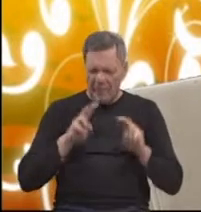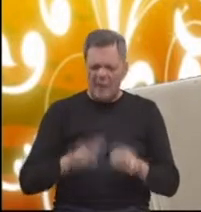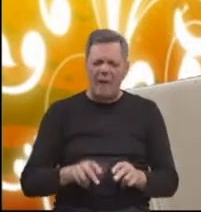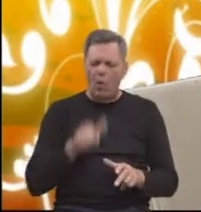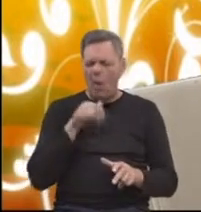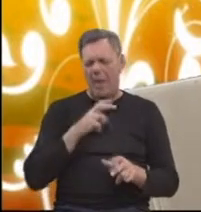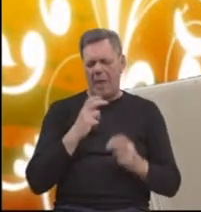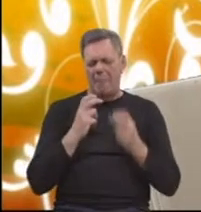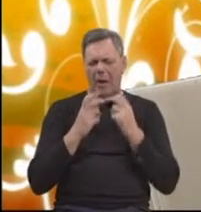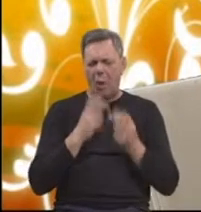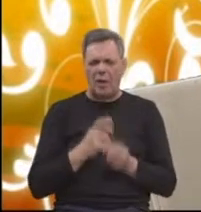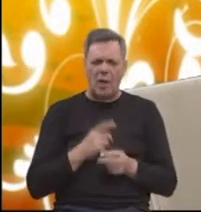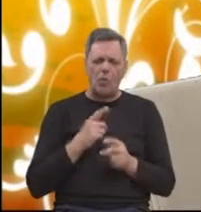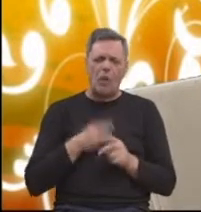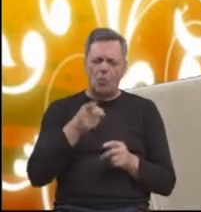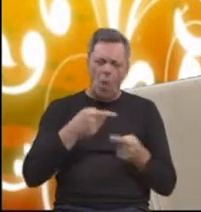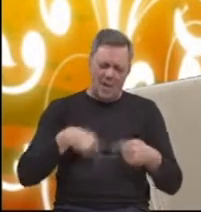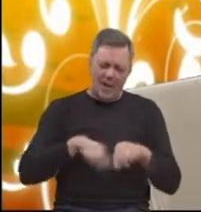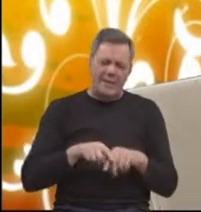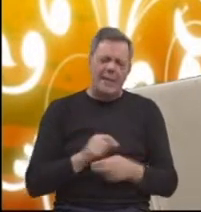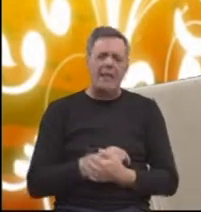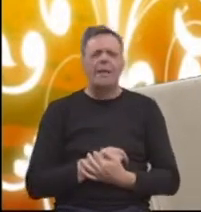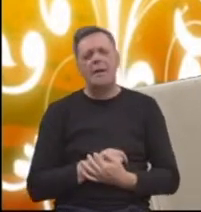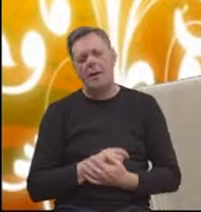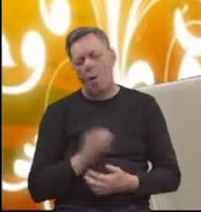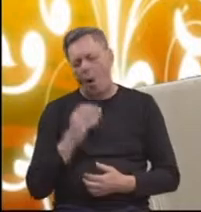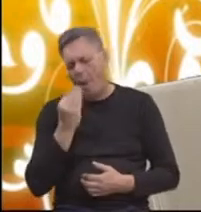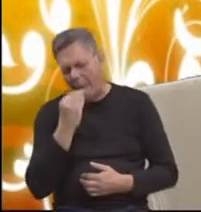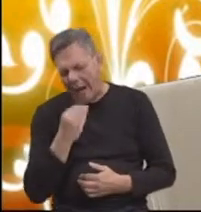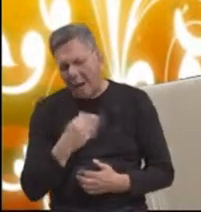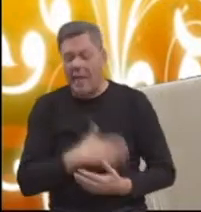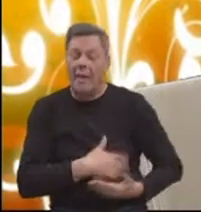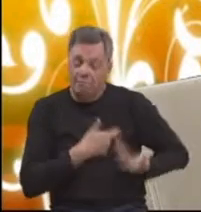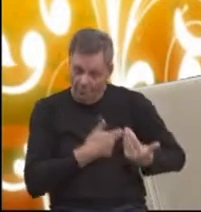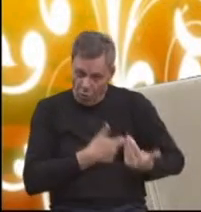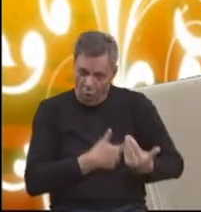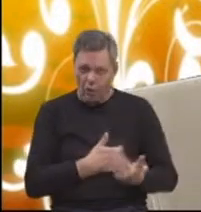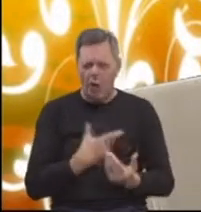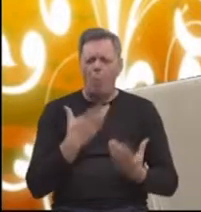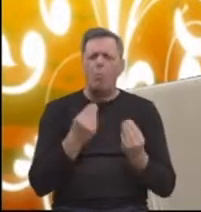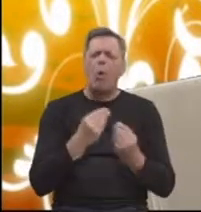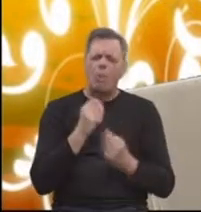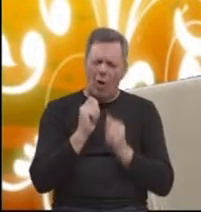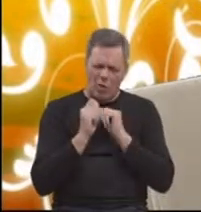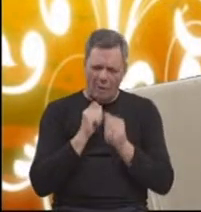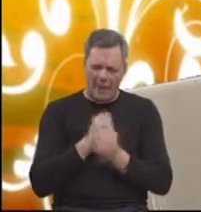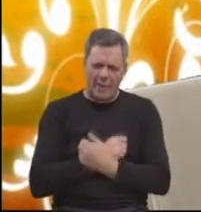sad na kongresu, baš u toj sekciji o prehrani dojenčadi i male djece, o tome ćemo puno pričati.